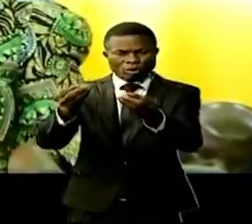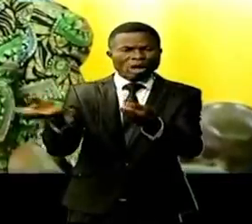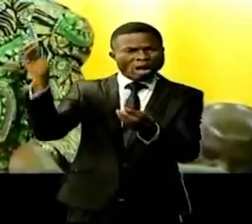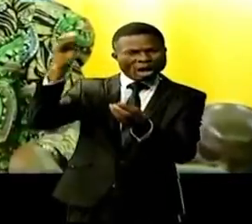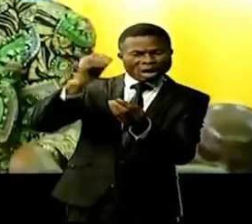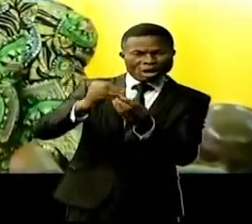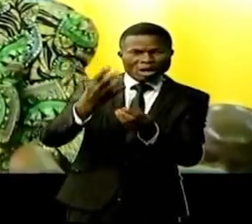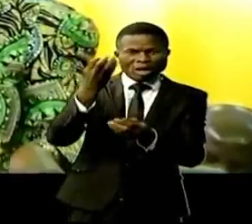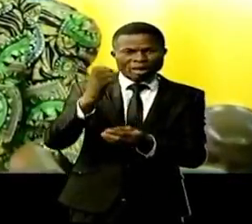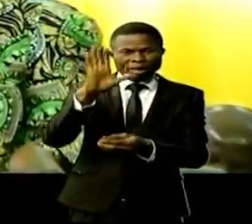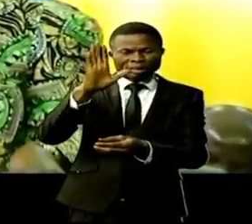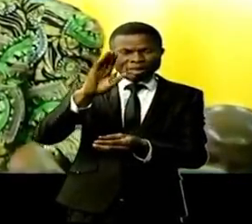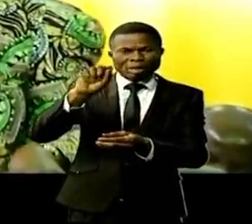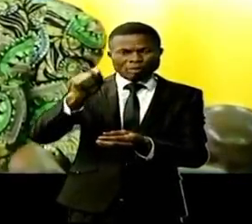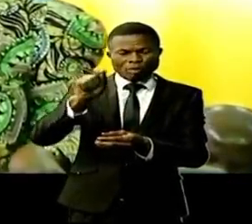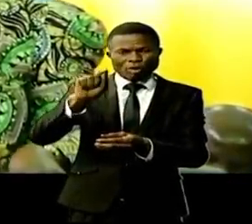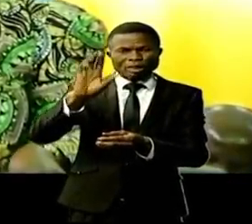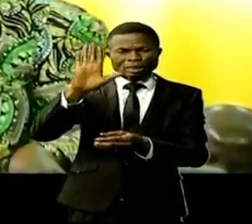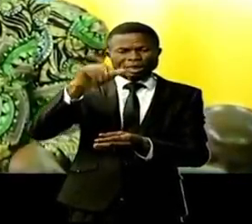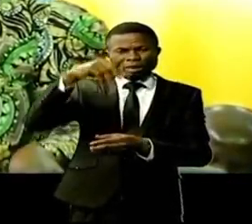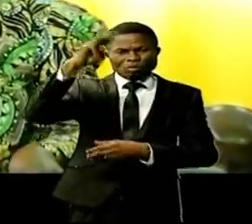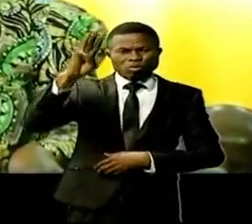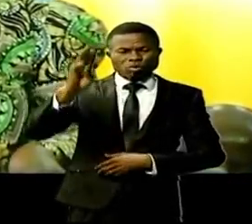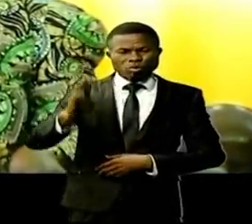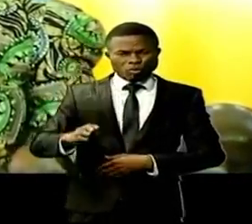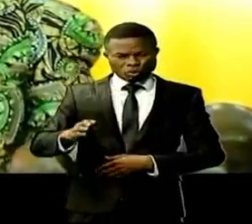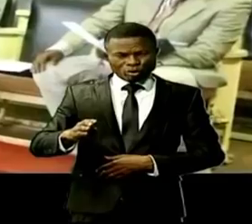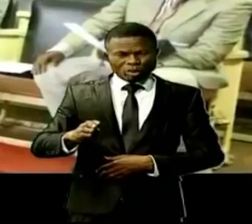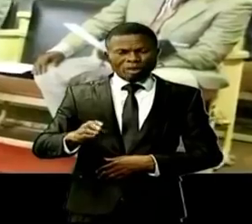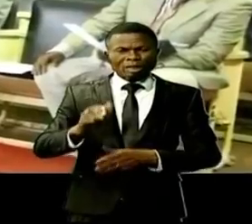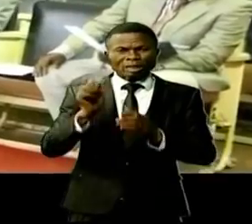de 45,51%. Elle n'a réservé que